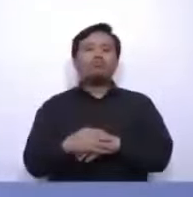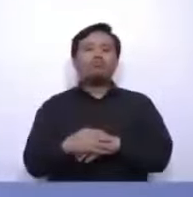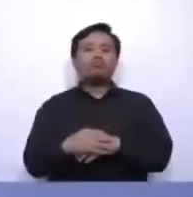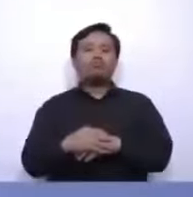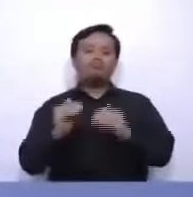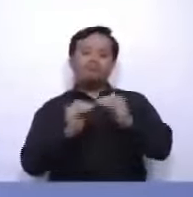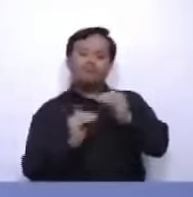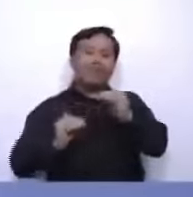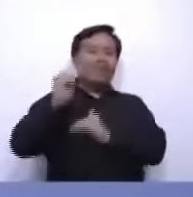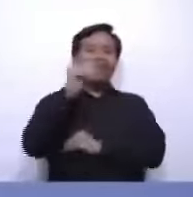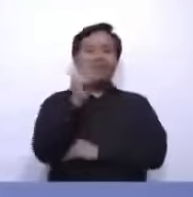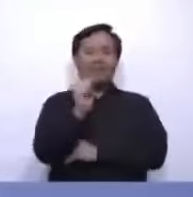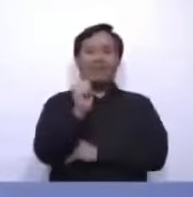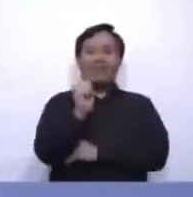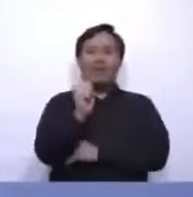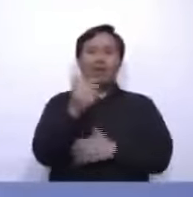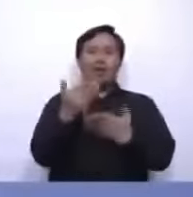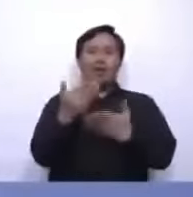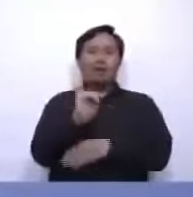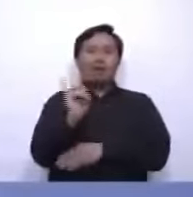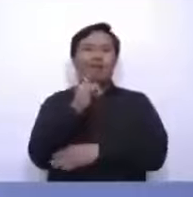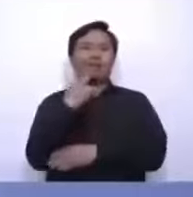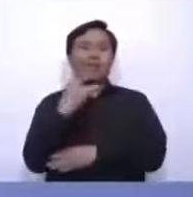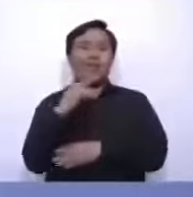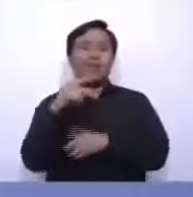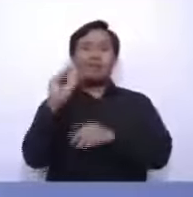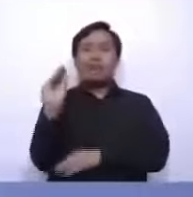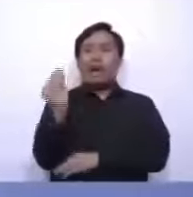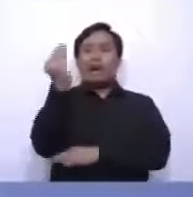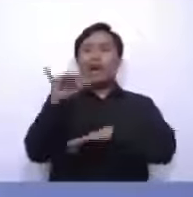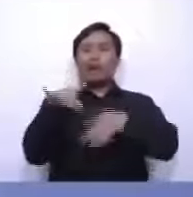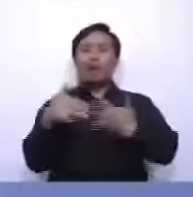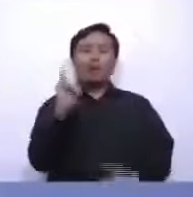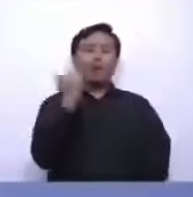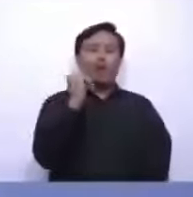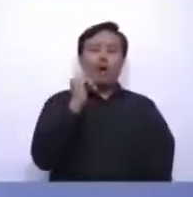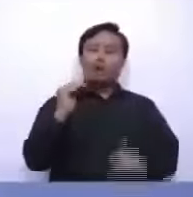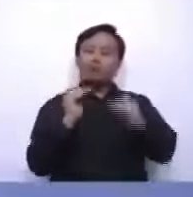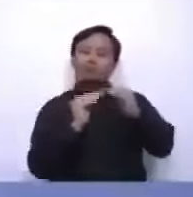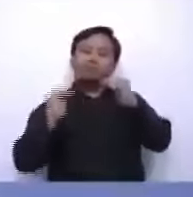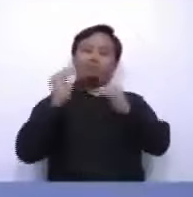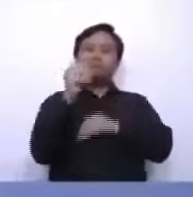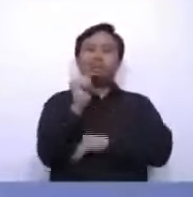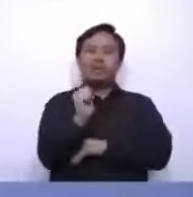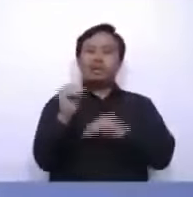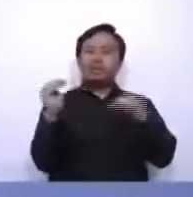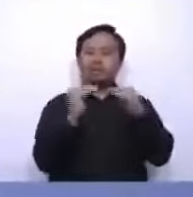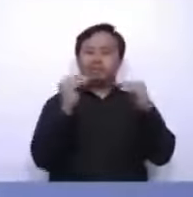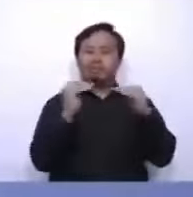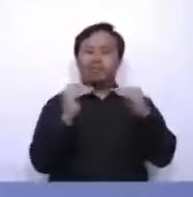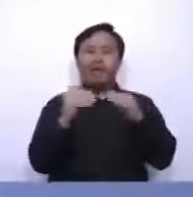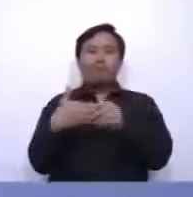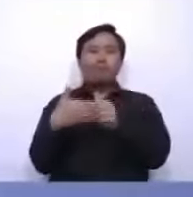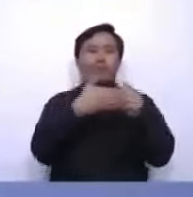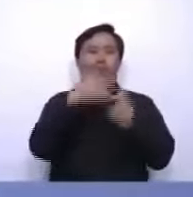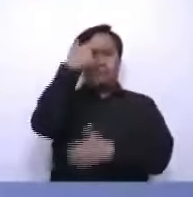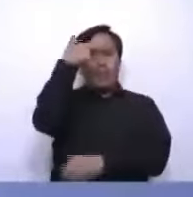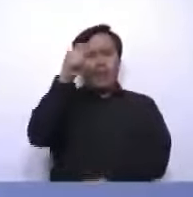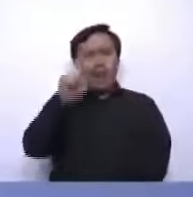sangat tinggi, menyamai DKI dan menyamai Yogyakarta. pemimpin harus pintar, pemimpin harus